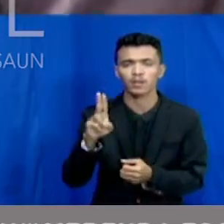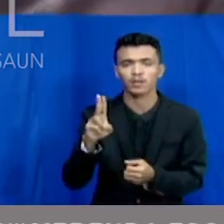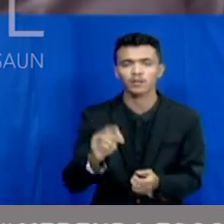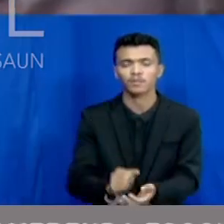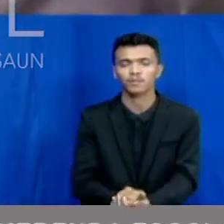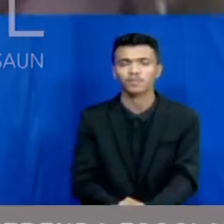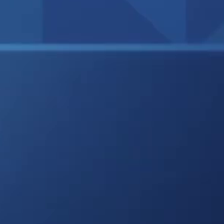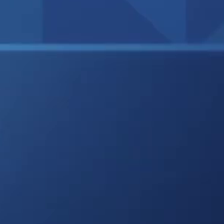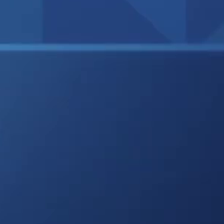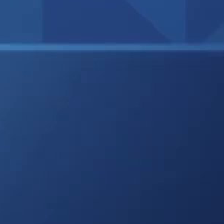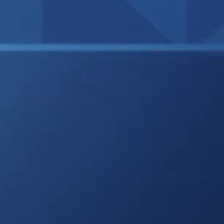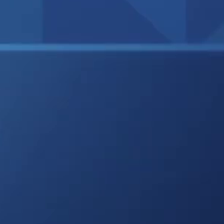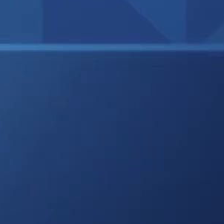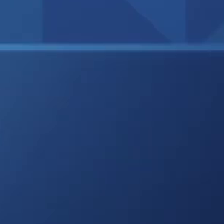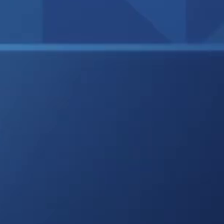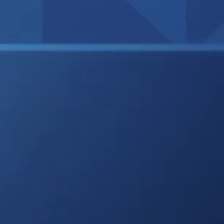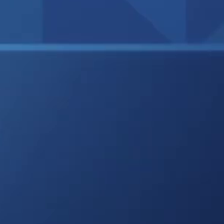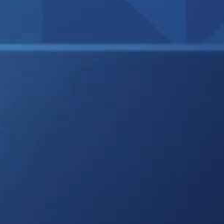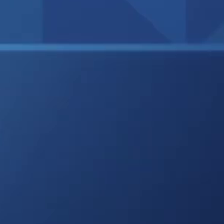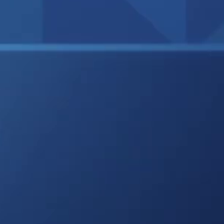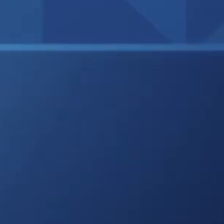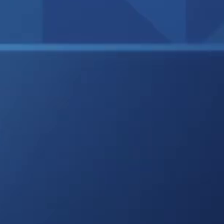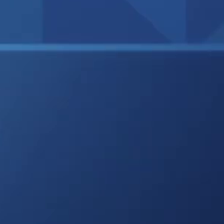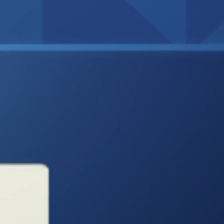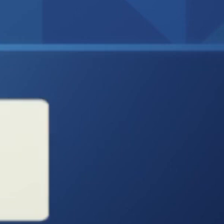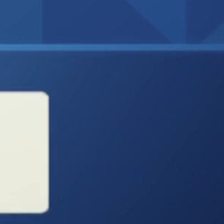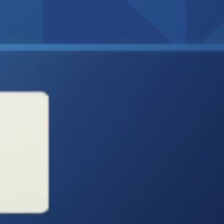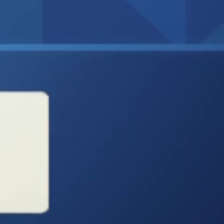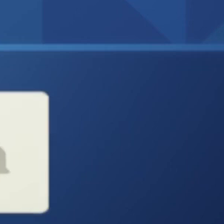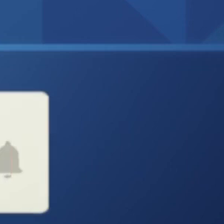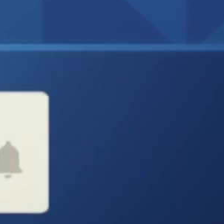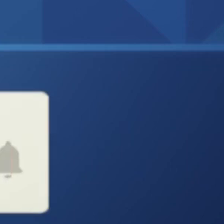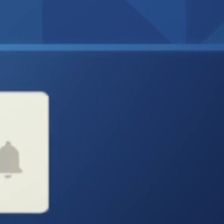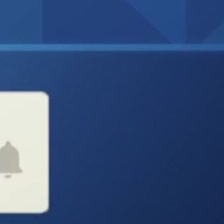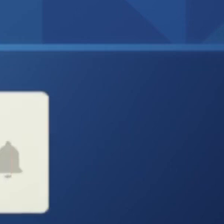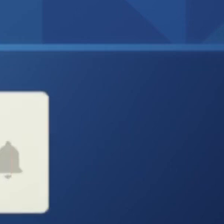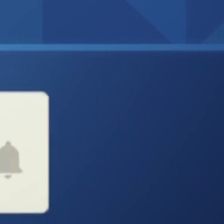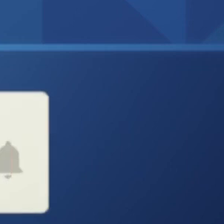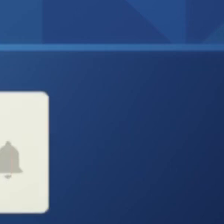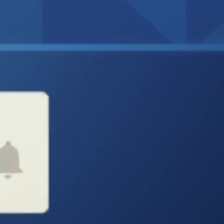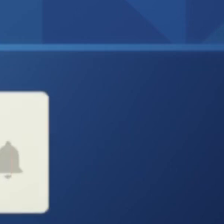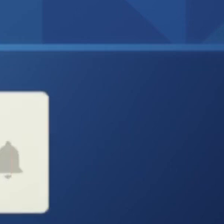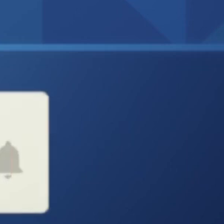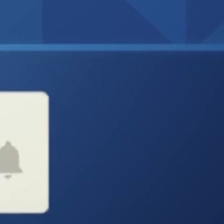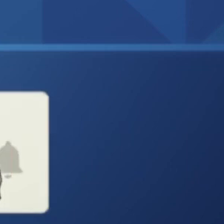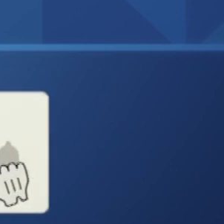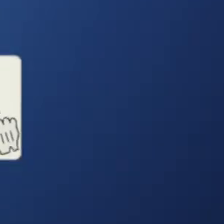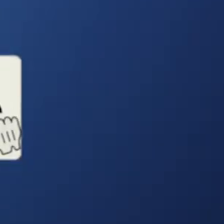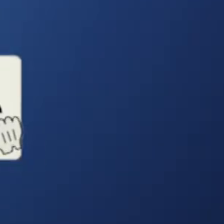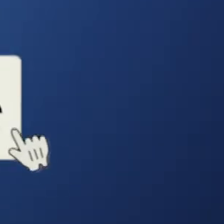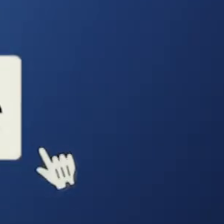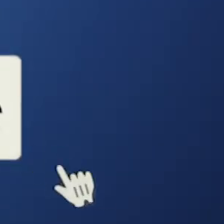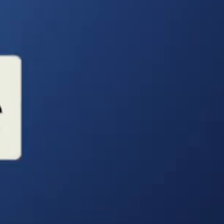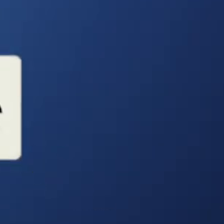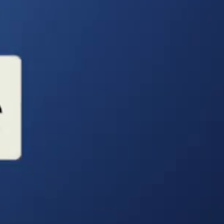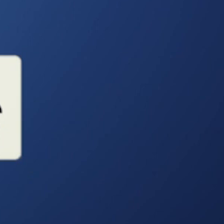ba RTTeli. Hai, telespectadores, atu hetan informasaun aktuais no faktuais keta lua inskreva.